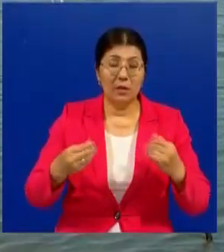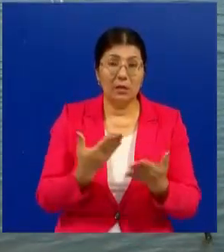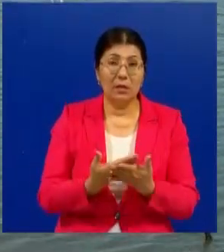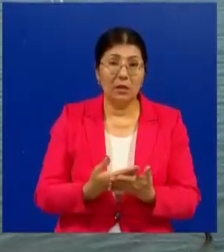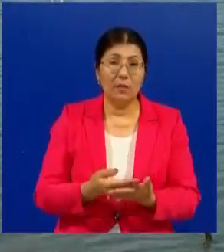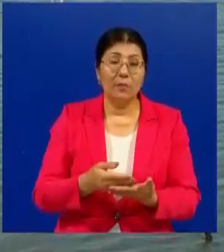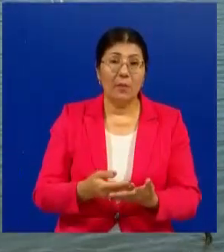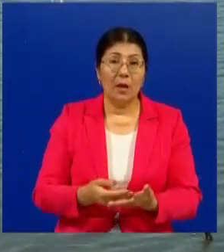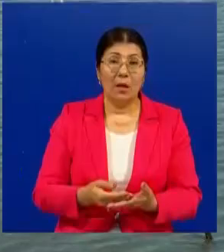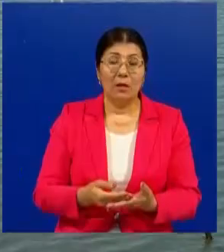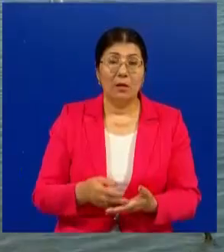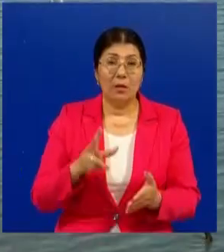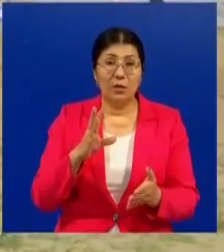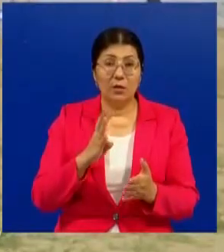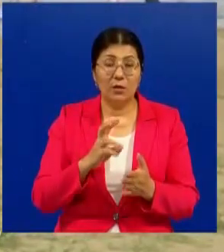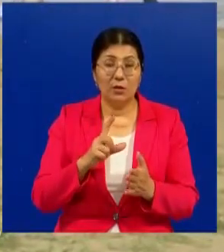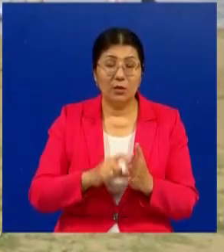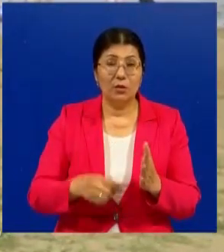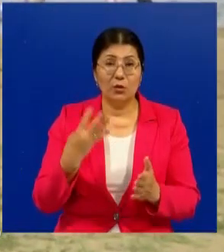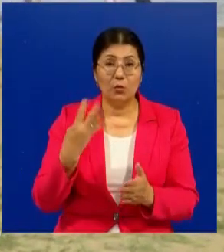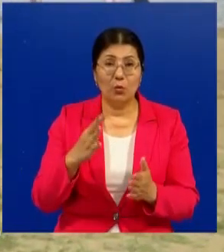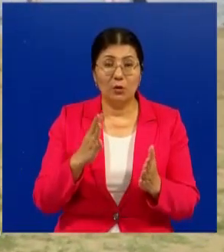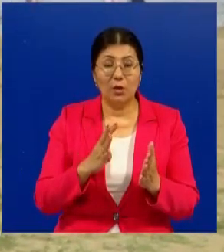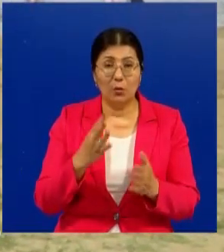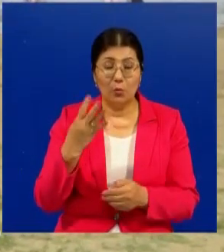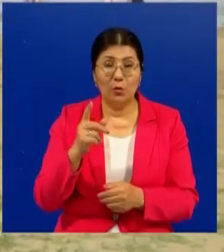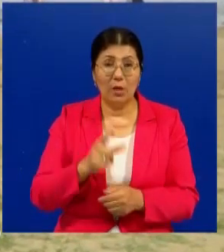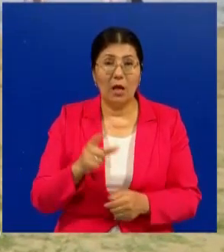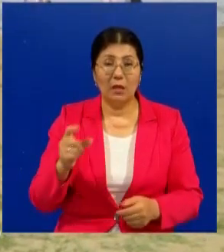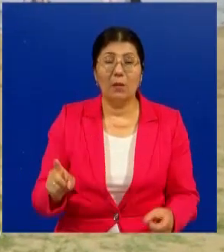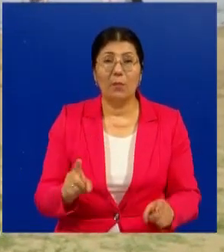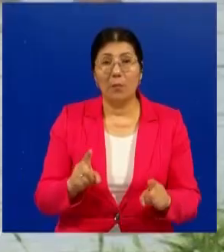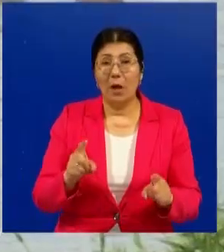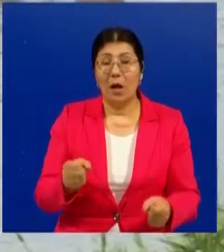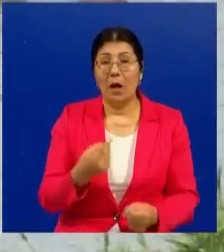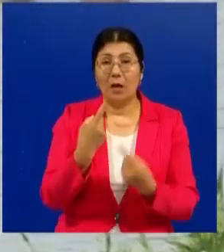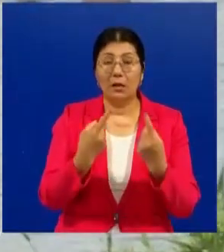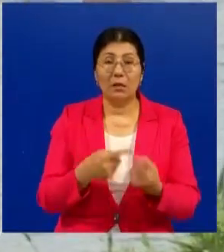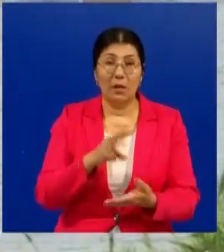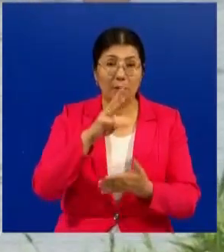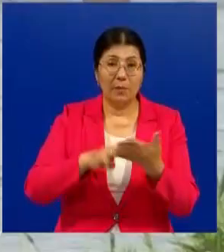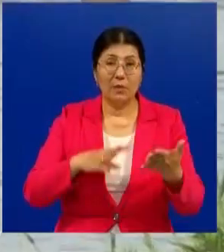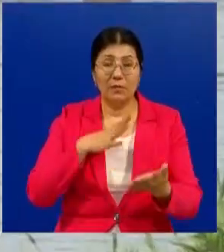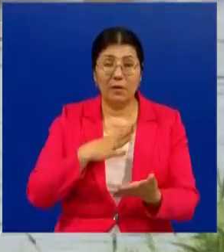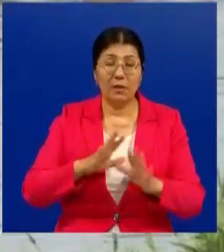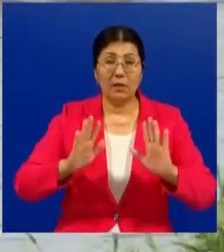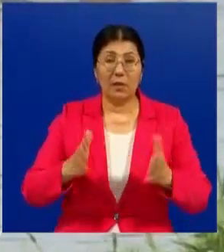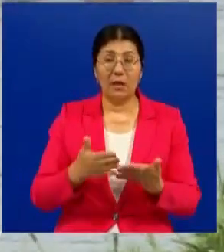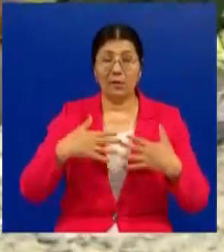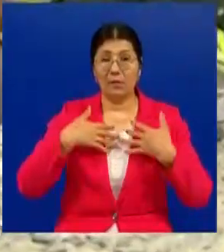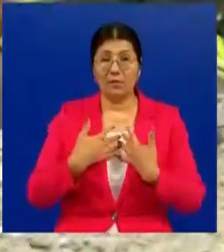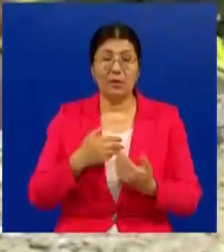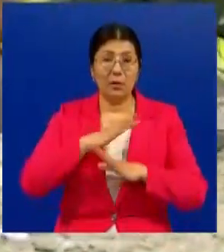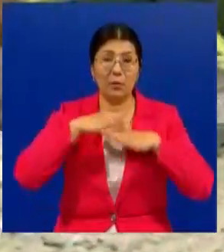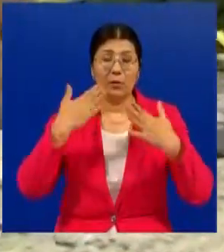суға түскен 794 адам анықталып, оларға 12 миллион теңгеден астам айыппұл салынды. Қайғылы оқиғалар да аз